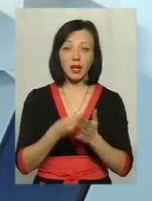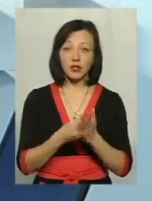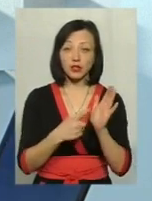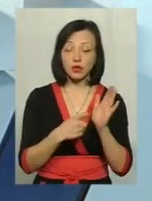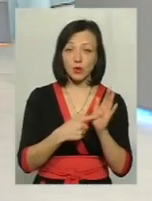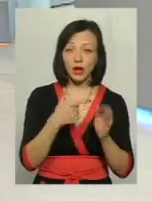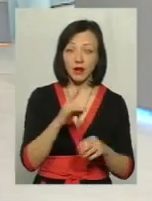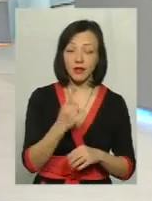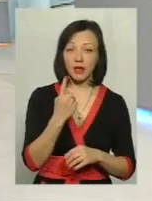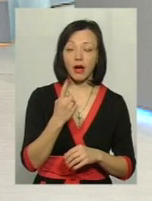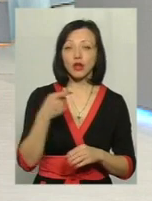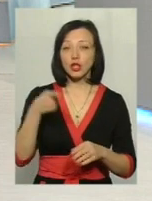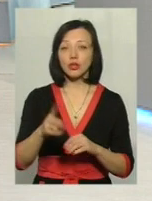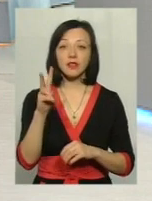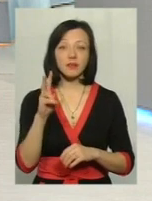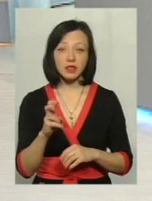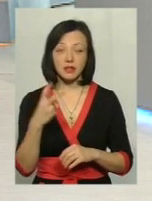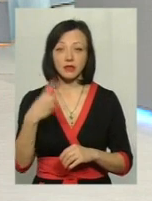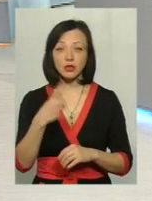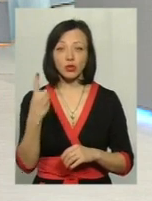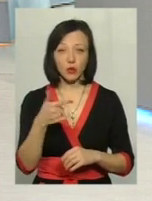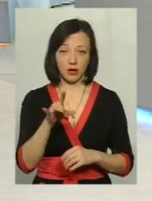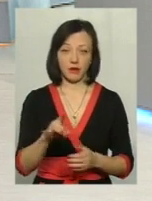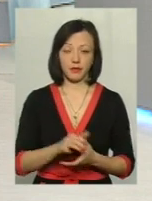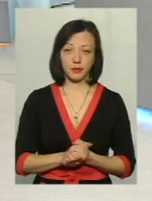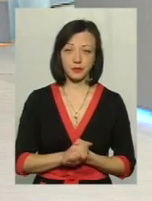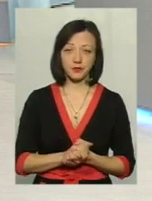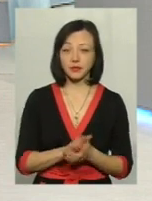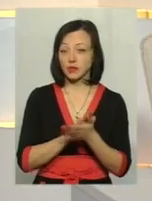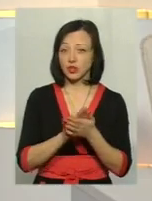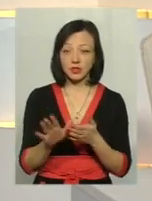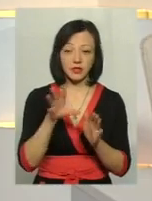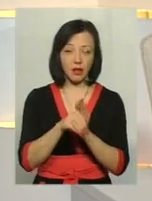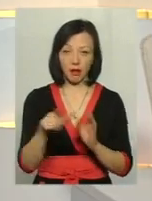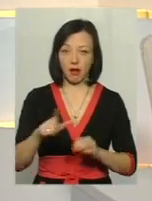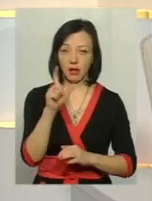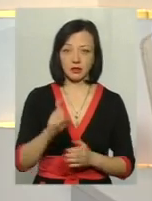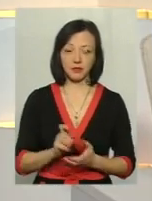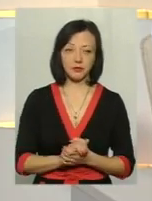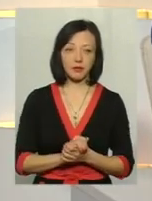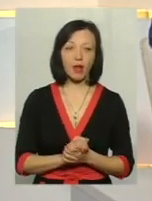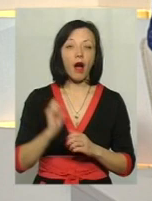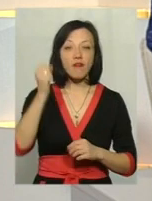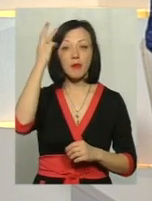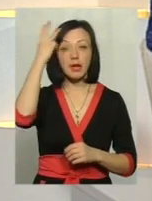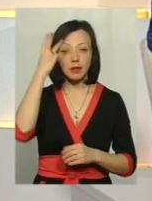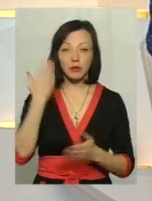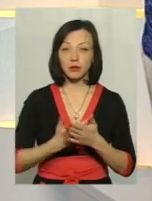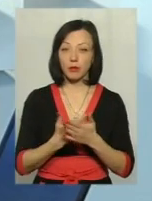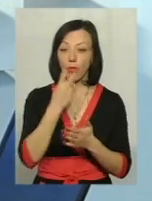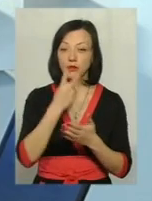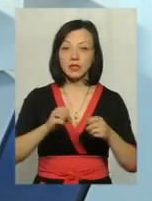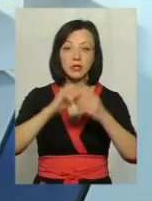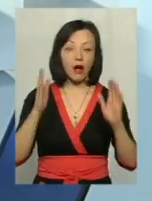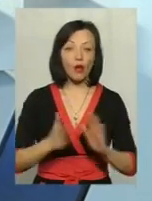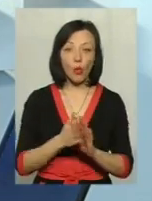600 гривень за гігакалорію до 1221 гривень. Там разом чисто з тим закладено на Хмельницькому, в обласному центрі, якщо поглянути